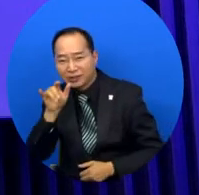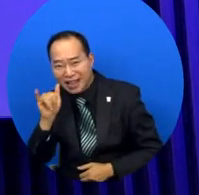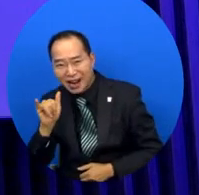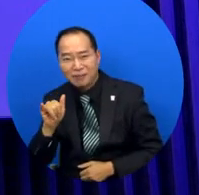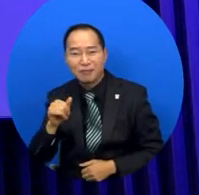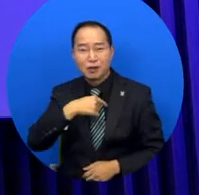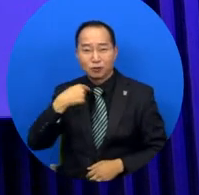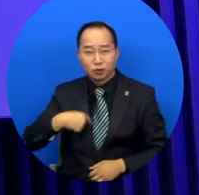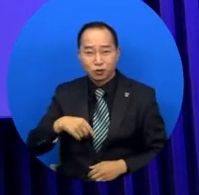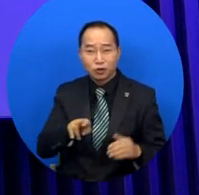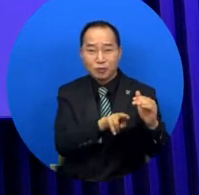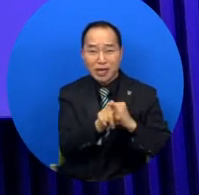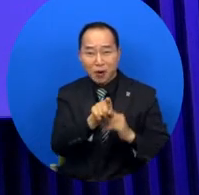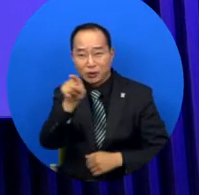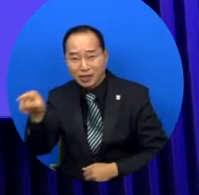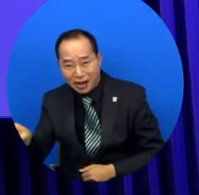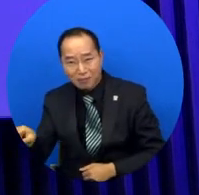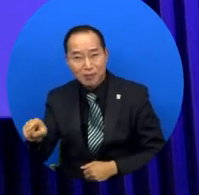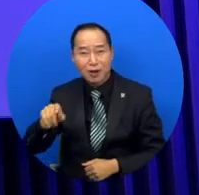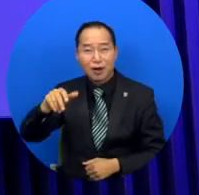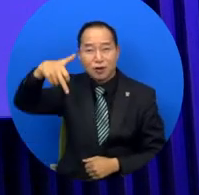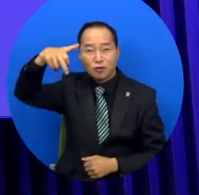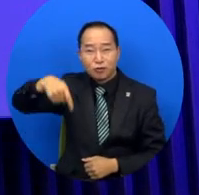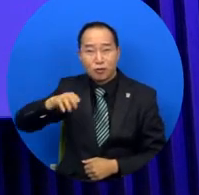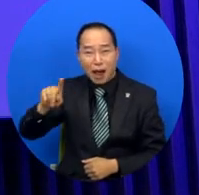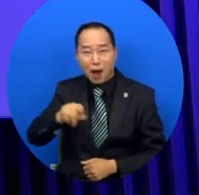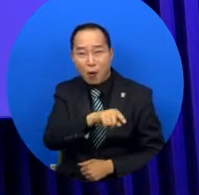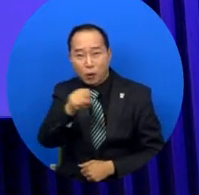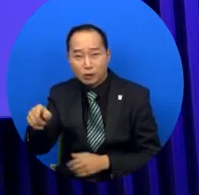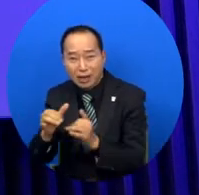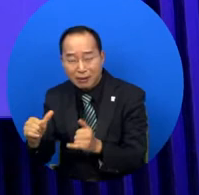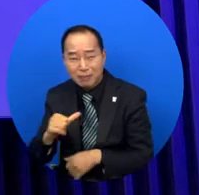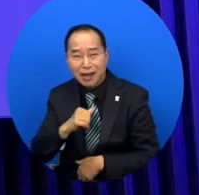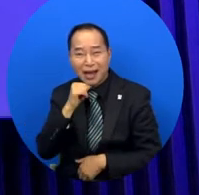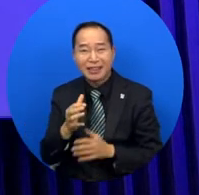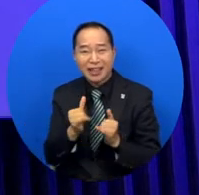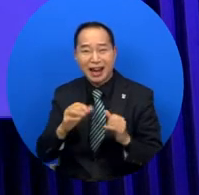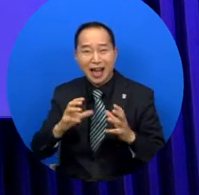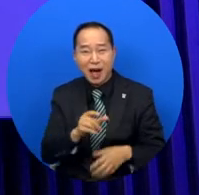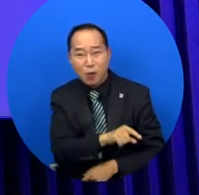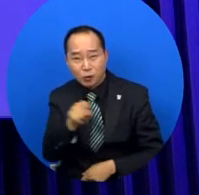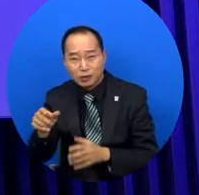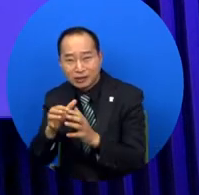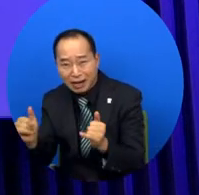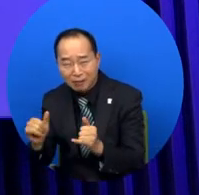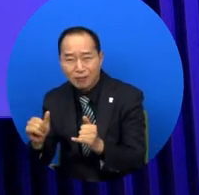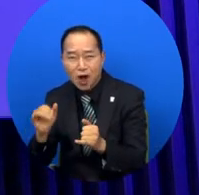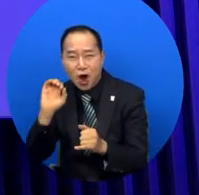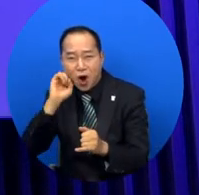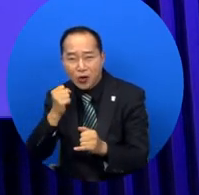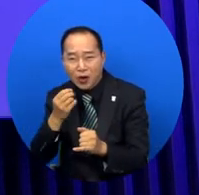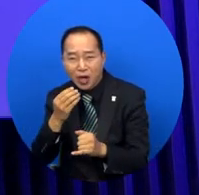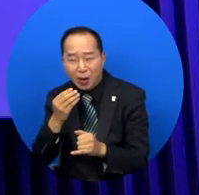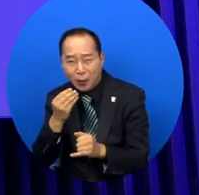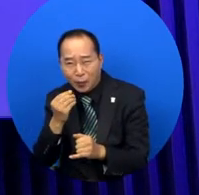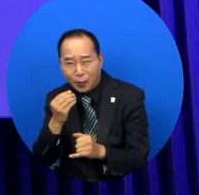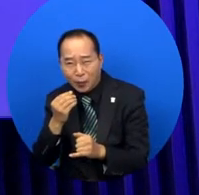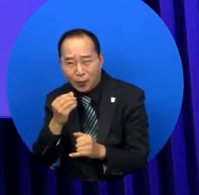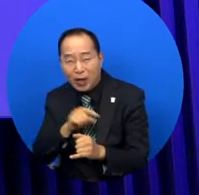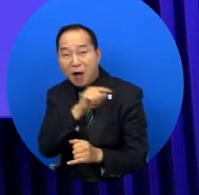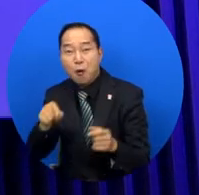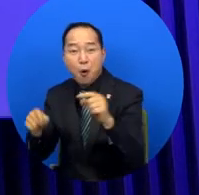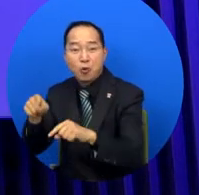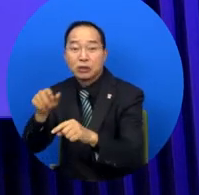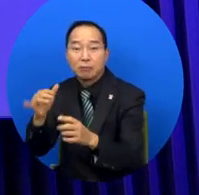사람. 또 쿠바에서 독재가 있는데 피해서. 이렇게 아니면 되게 가난한 나라에서 좀 힘들게